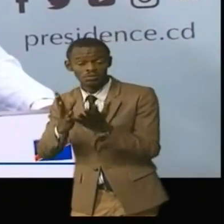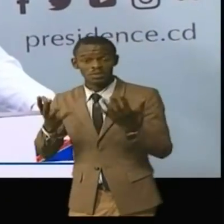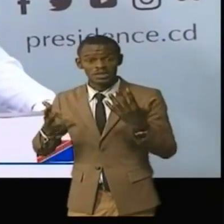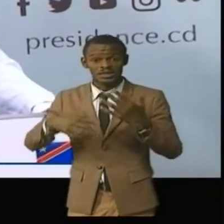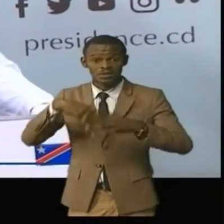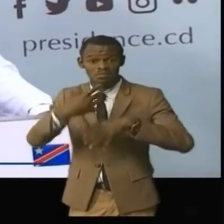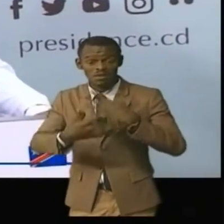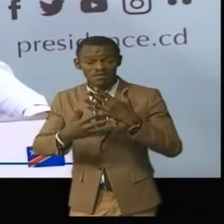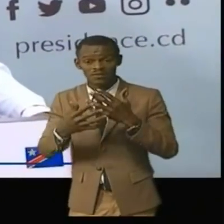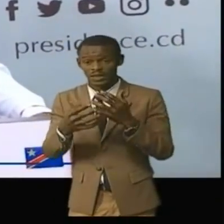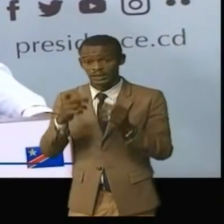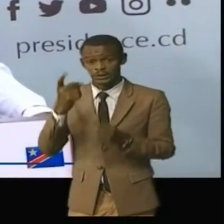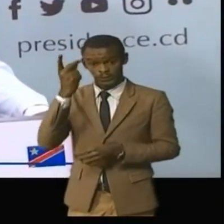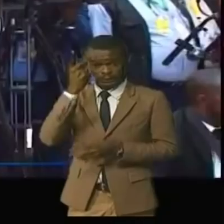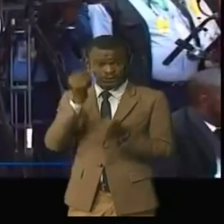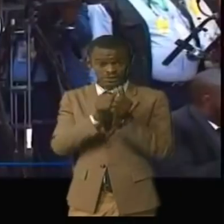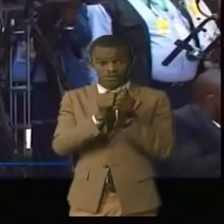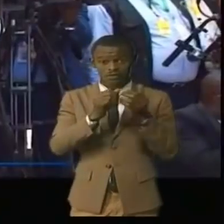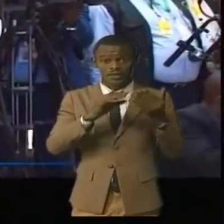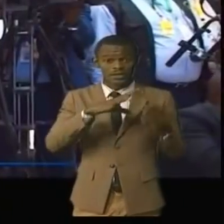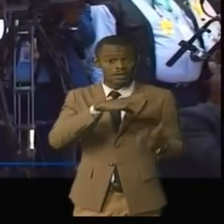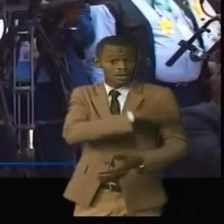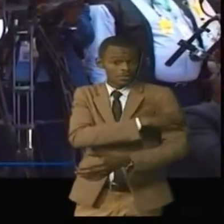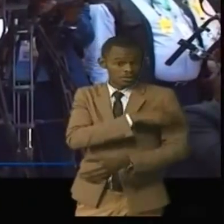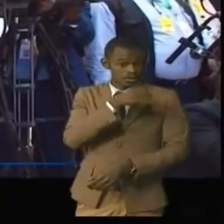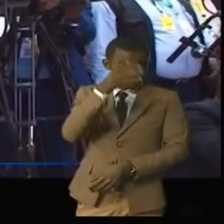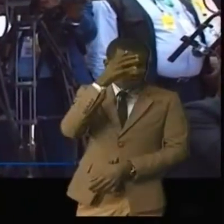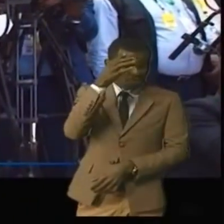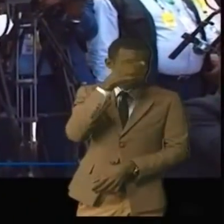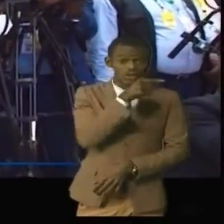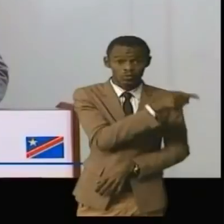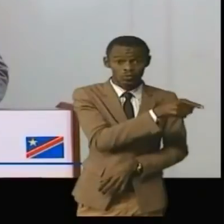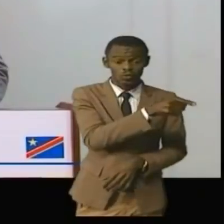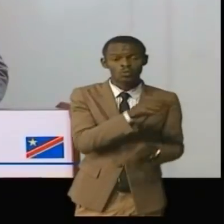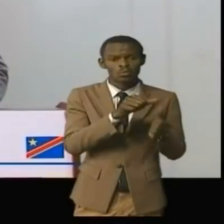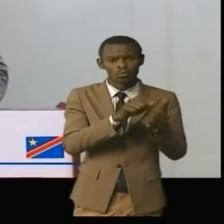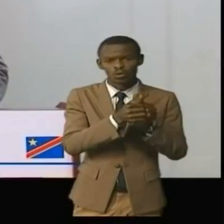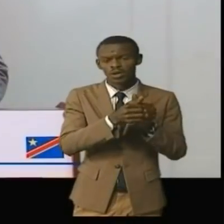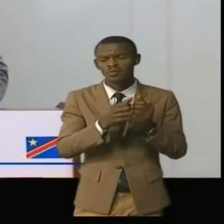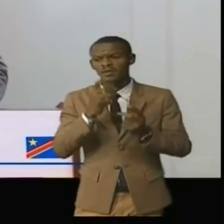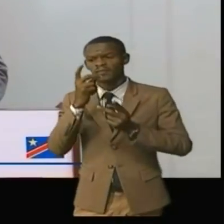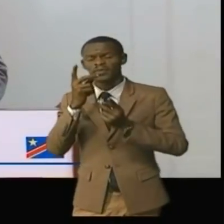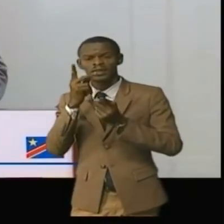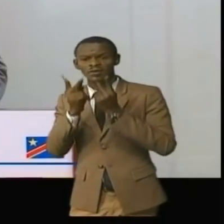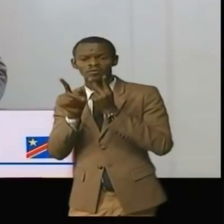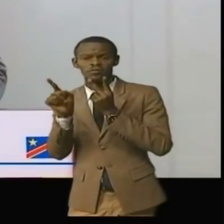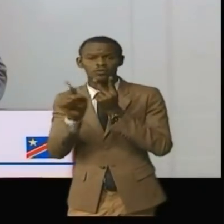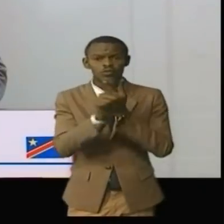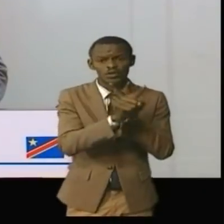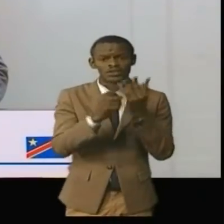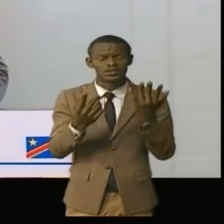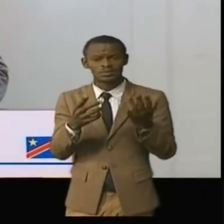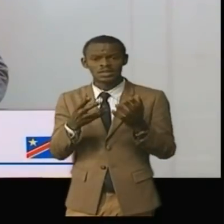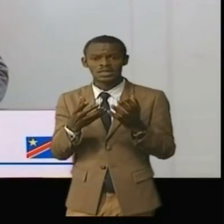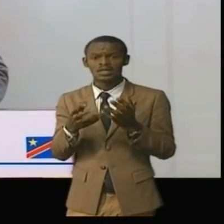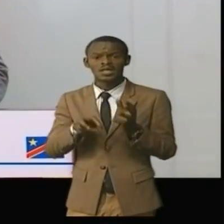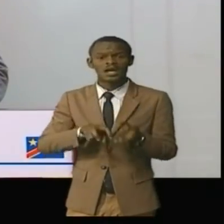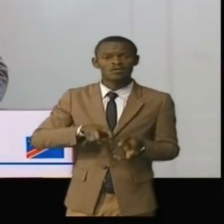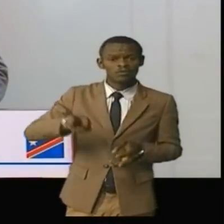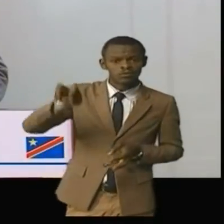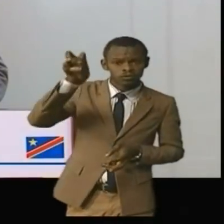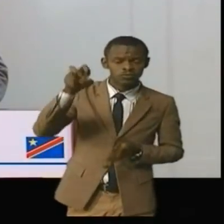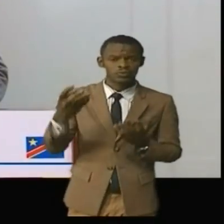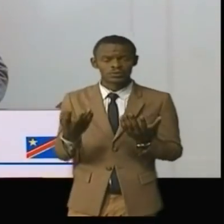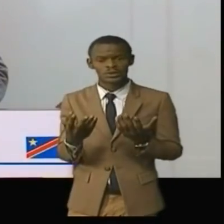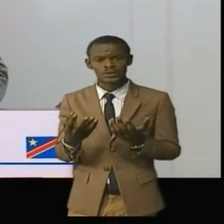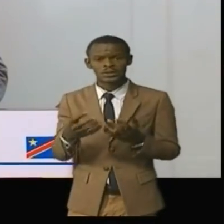Banjul dans les secteurs du tourisme, du transport aérien, de l'énergie, du commerce du bois et des infrastructures ont